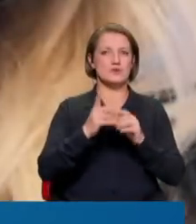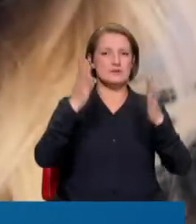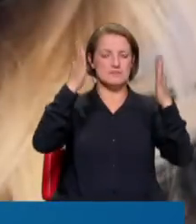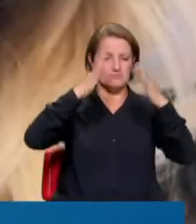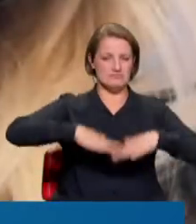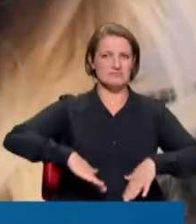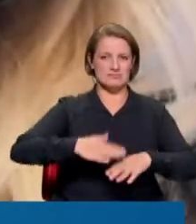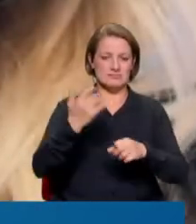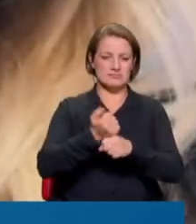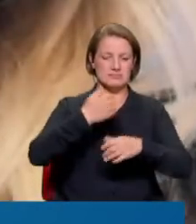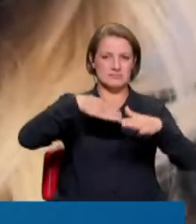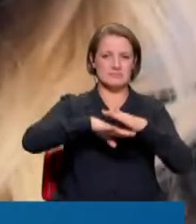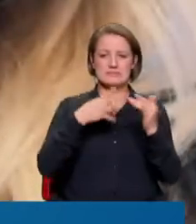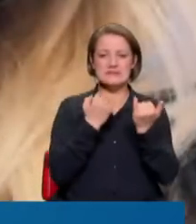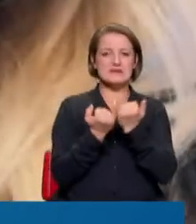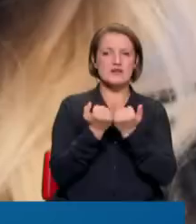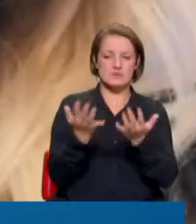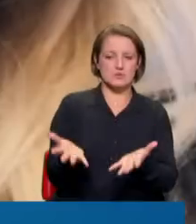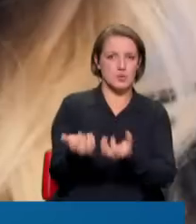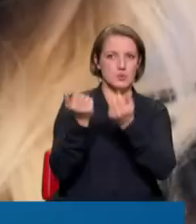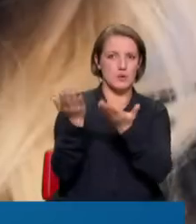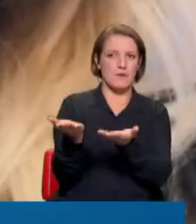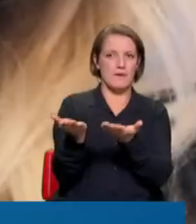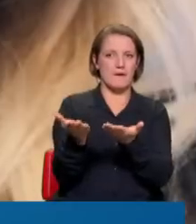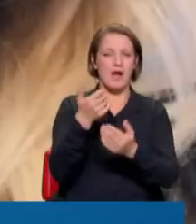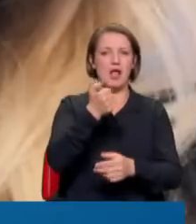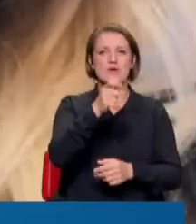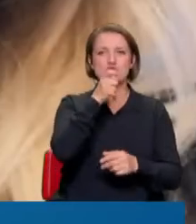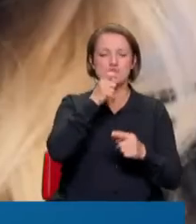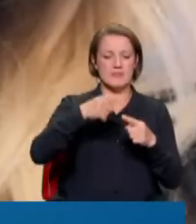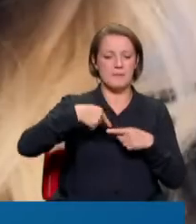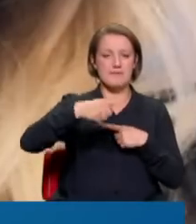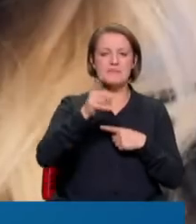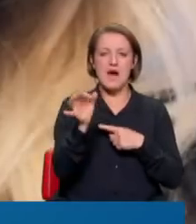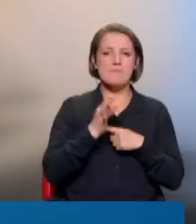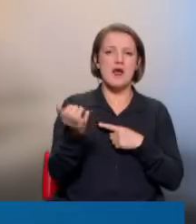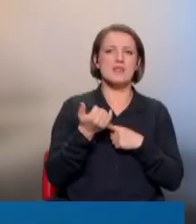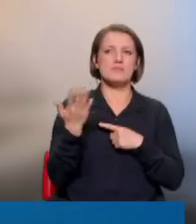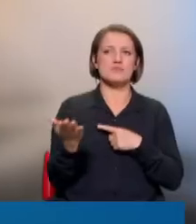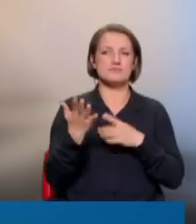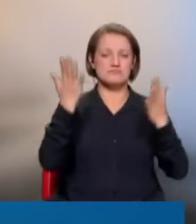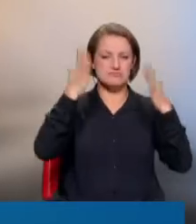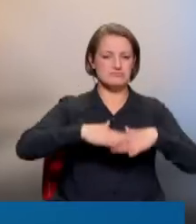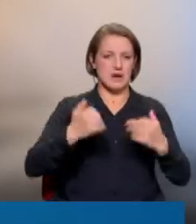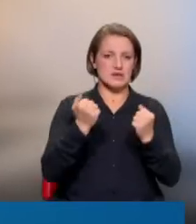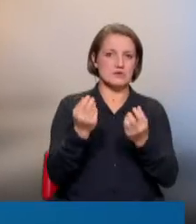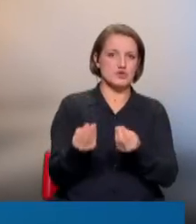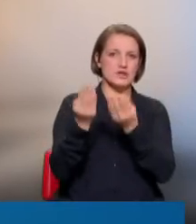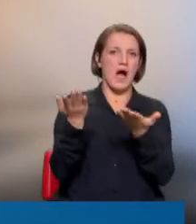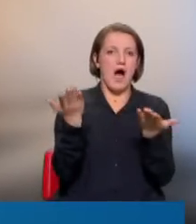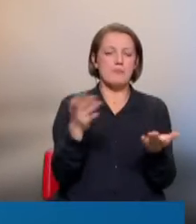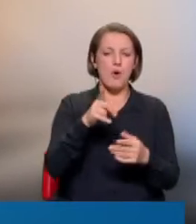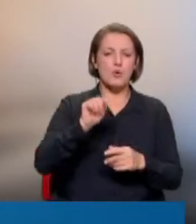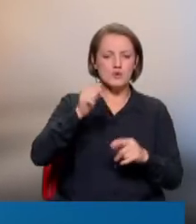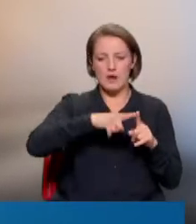enkazdan çıkarılan Kız kardeşim mer 6 şubattan beri hiçbir haber alamıyoruz enkazdan sağ çıkarıldı ama